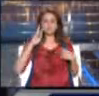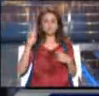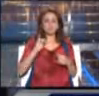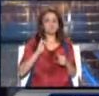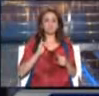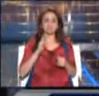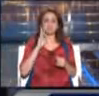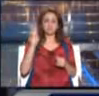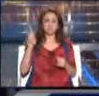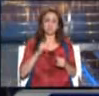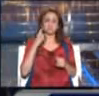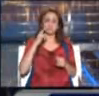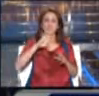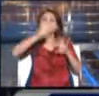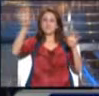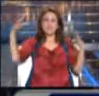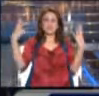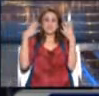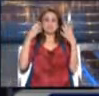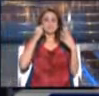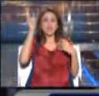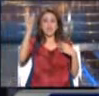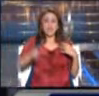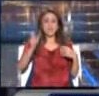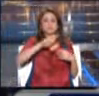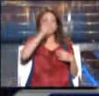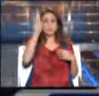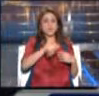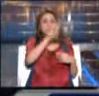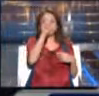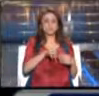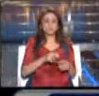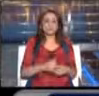عن راي الجمهور في الاعلام الرياضي ونرجع نكمل الحوار. شوف التقرير.